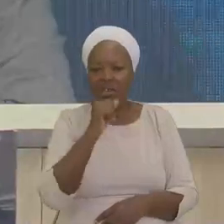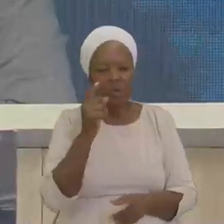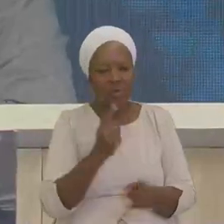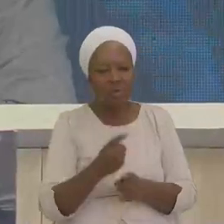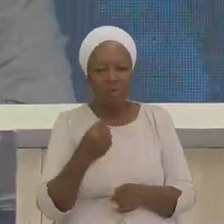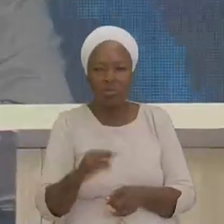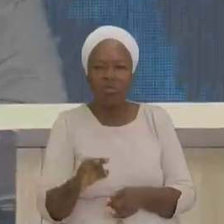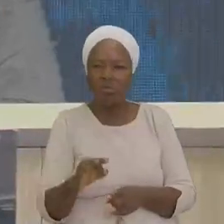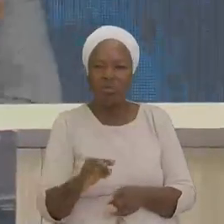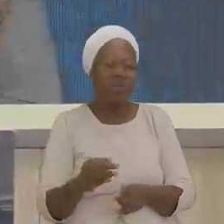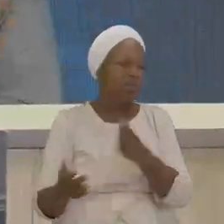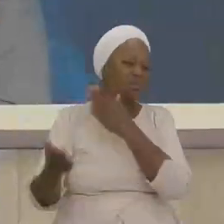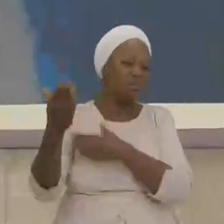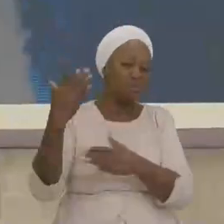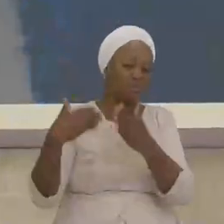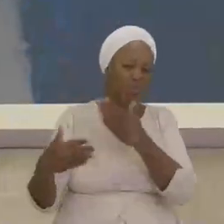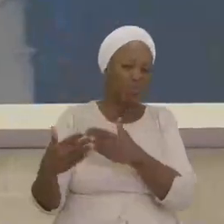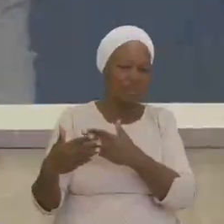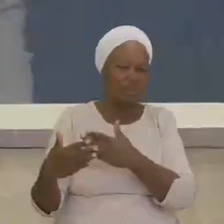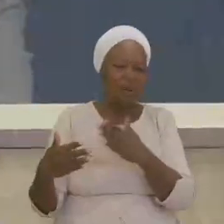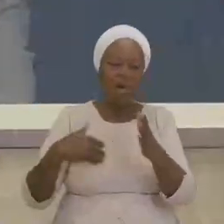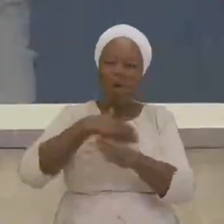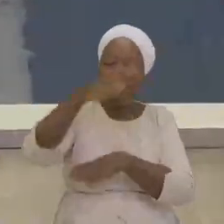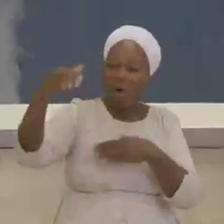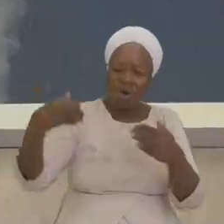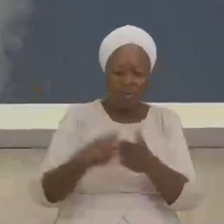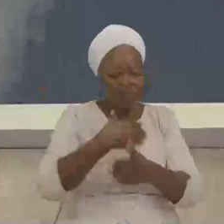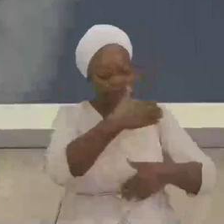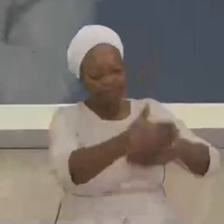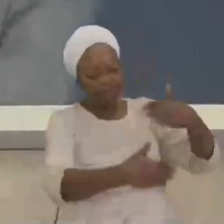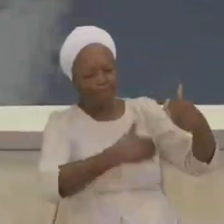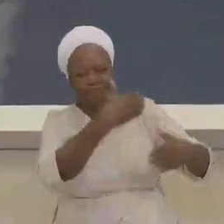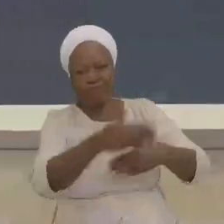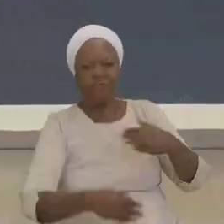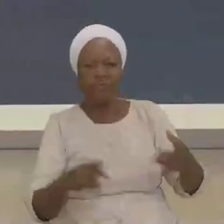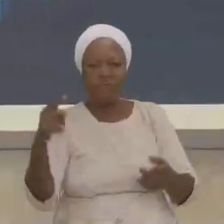d'Israël seulement. Pas de ce premier siècle.